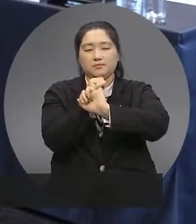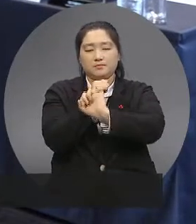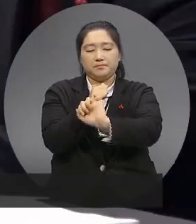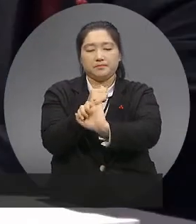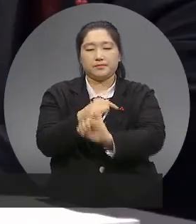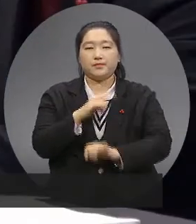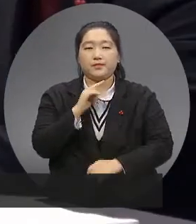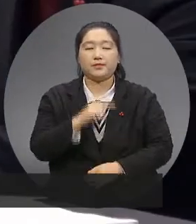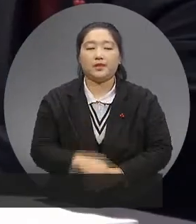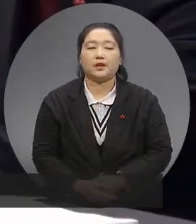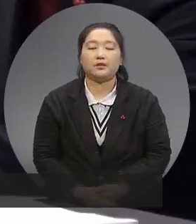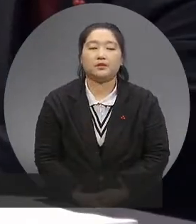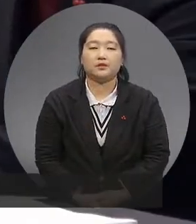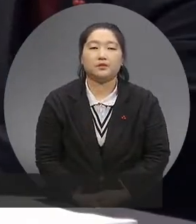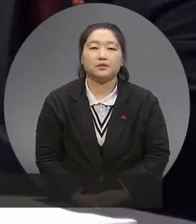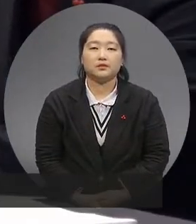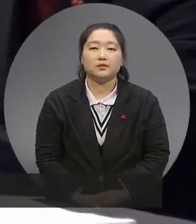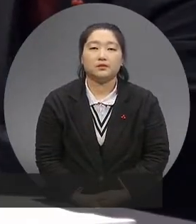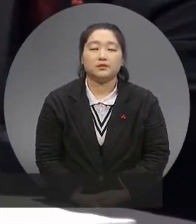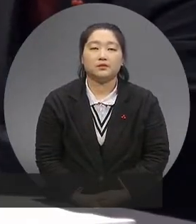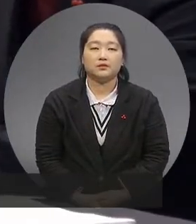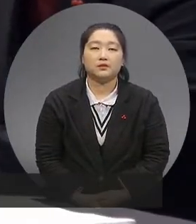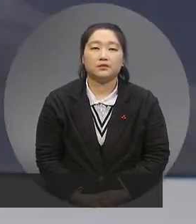한다고 말했습니다.